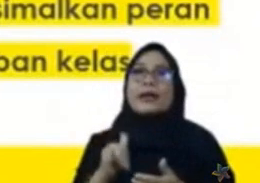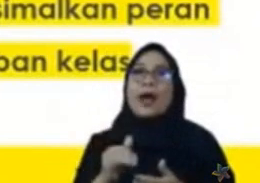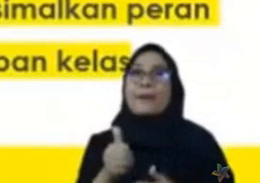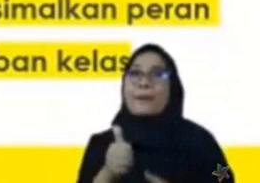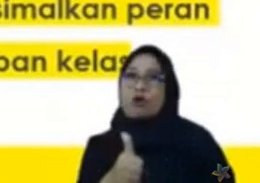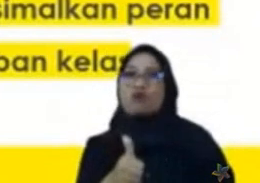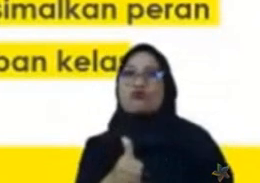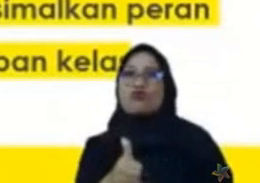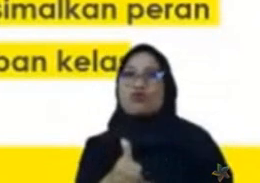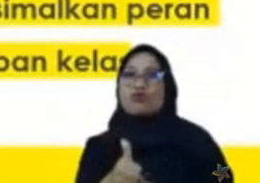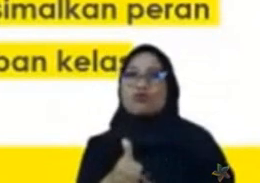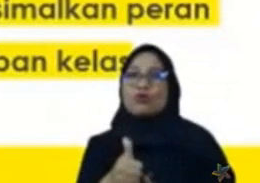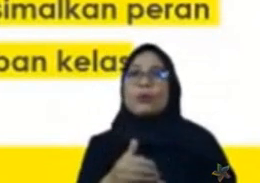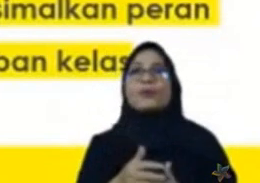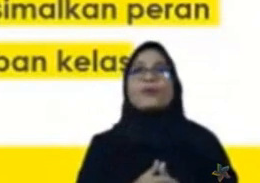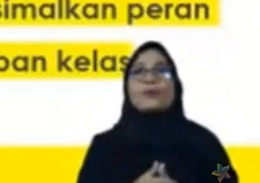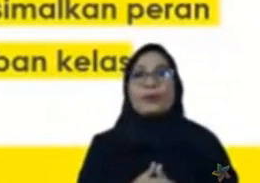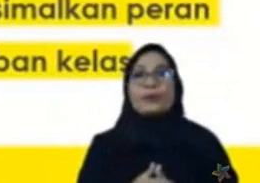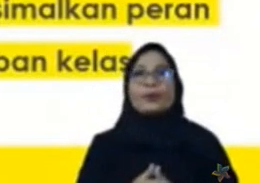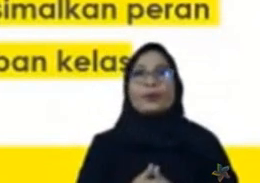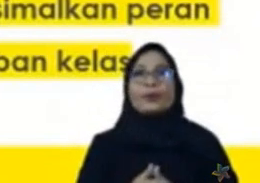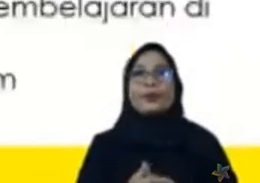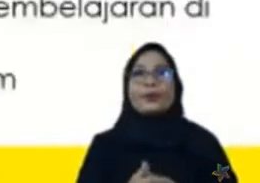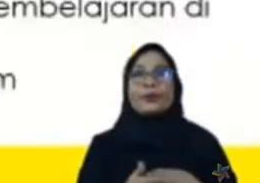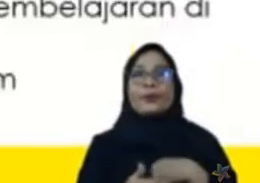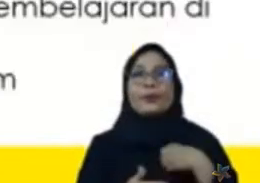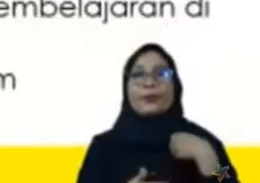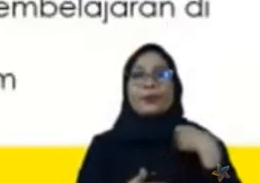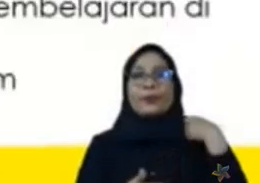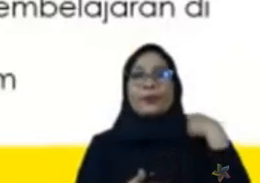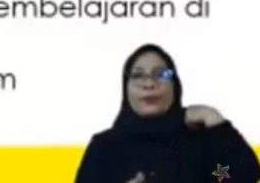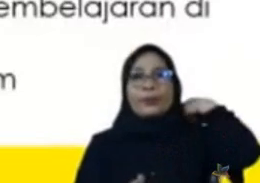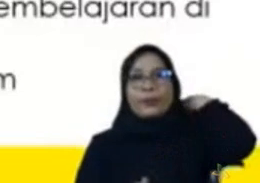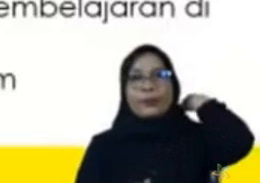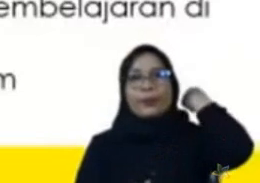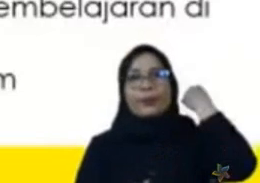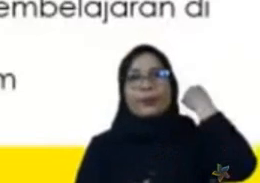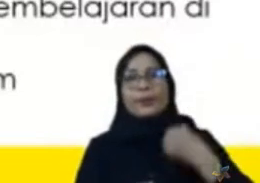bermanfaat. Oke, next.